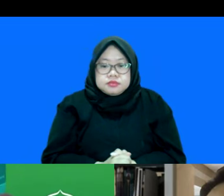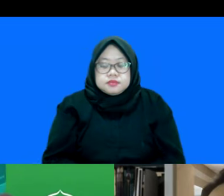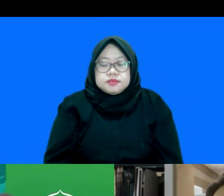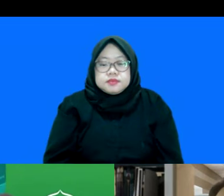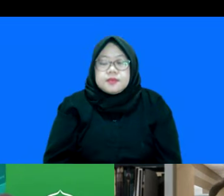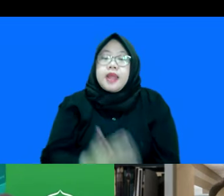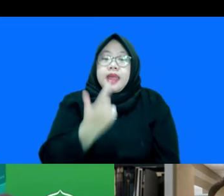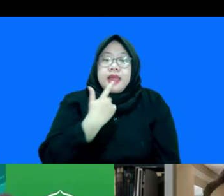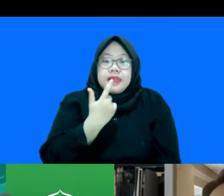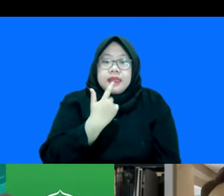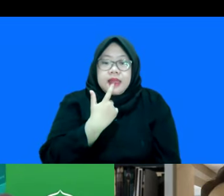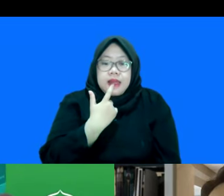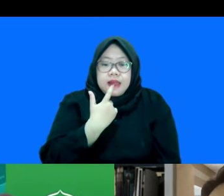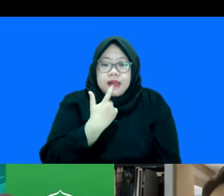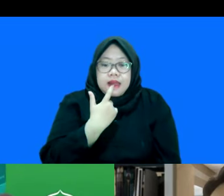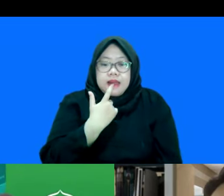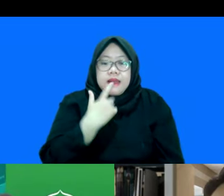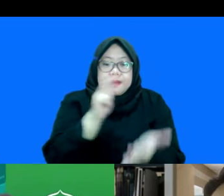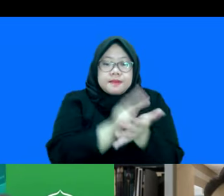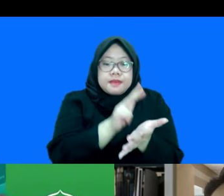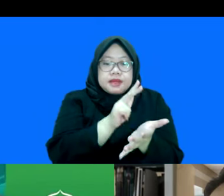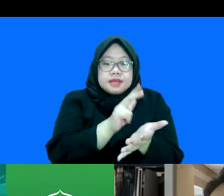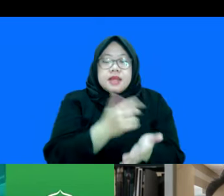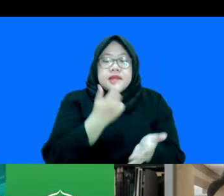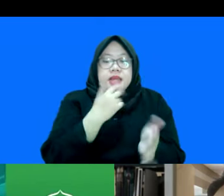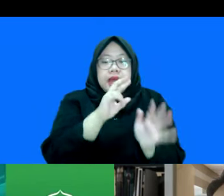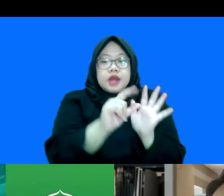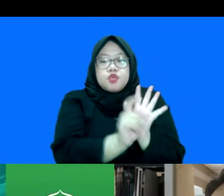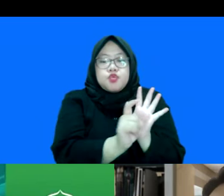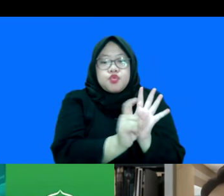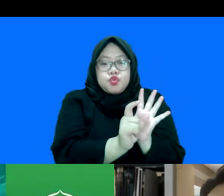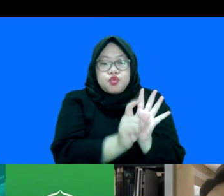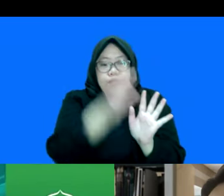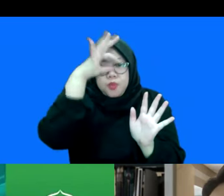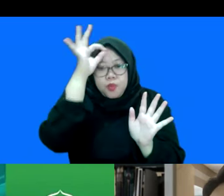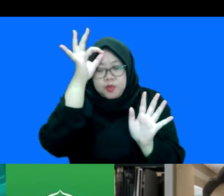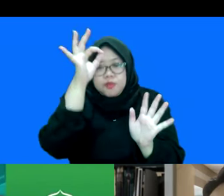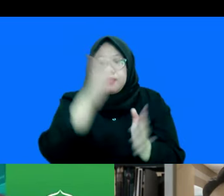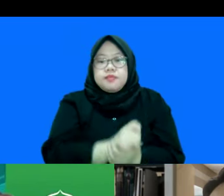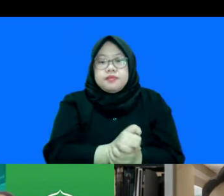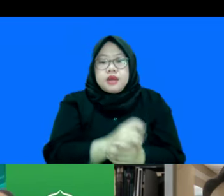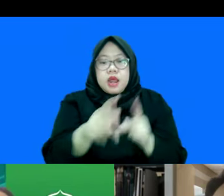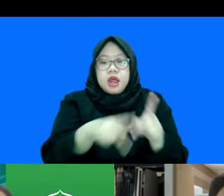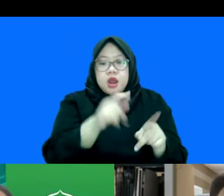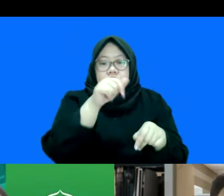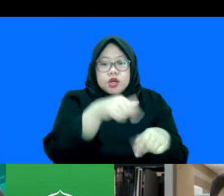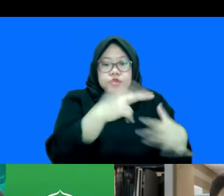Terkait dengan pengesahan ya, rancangan undang-undang Polri, jika ini kemudian